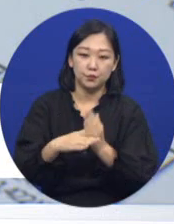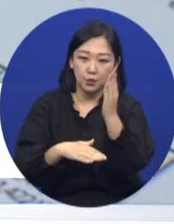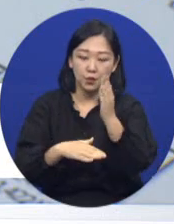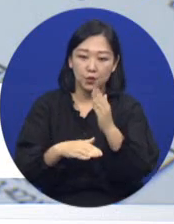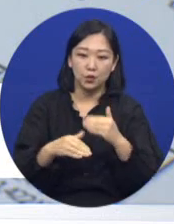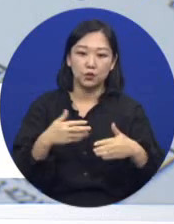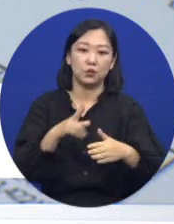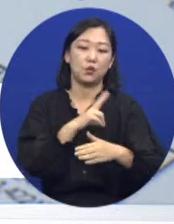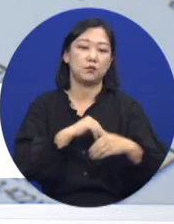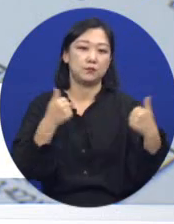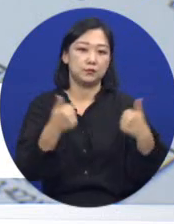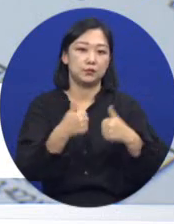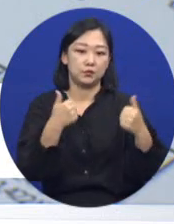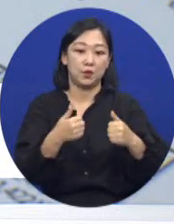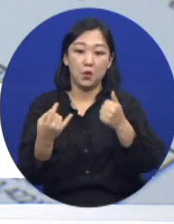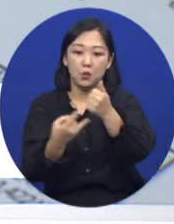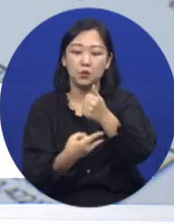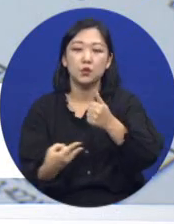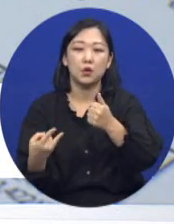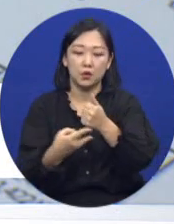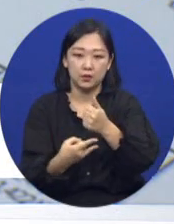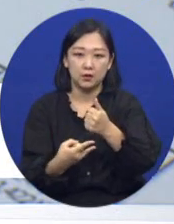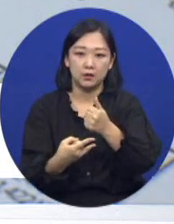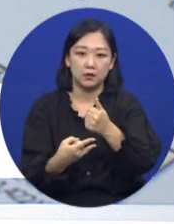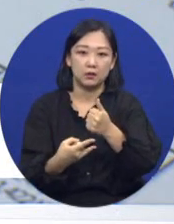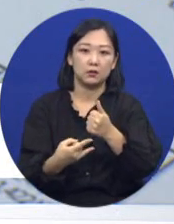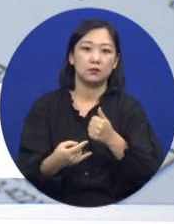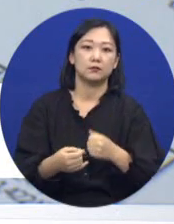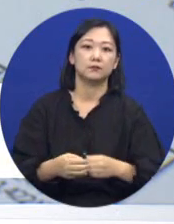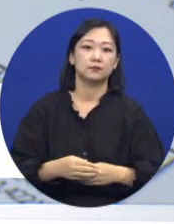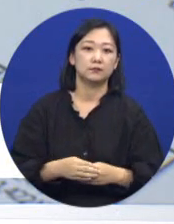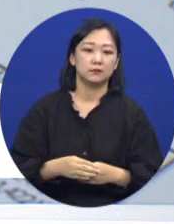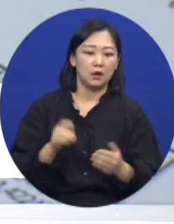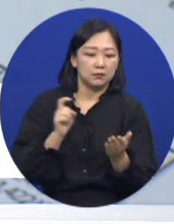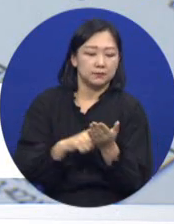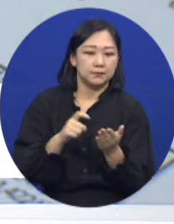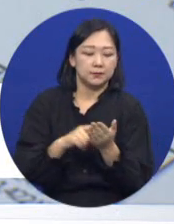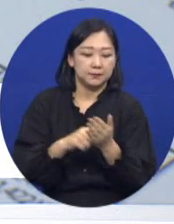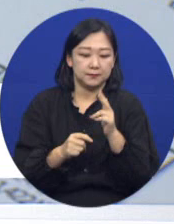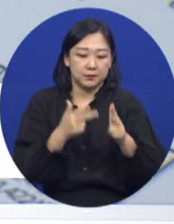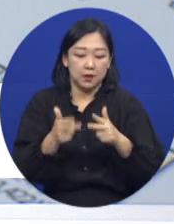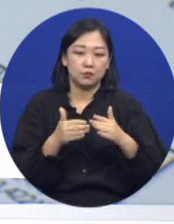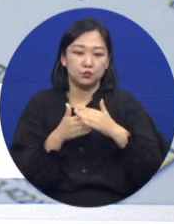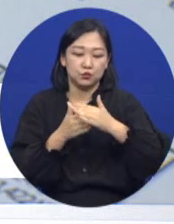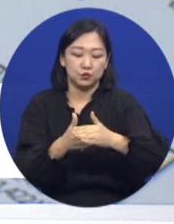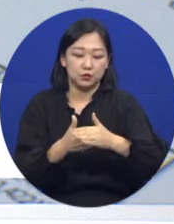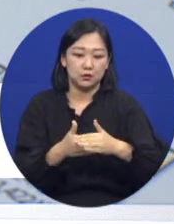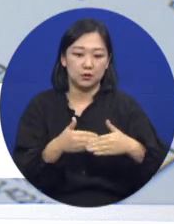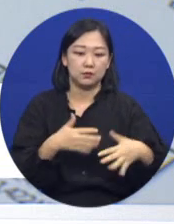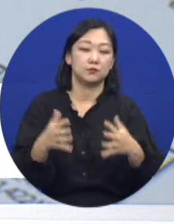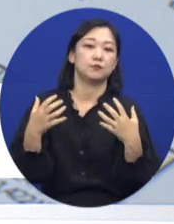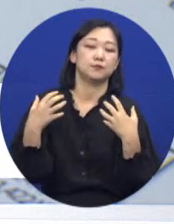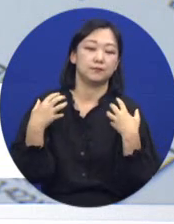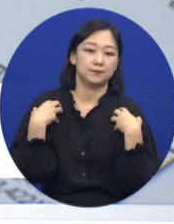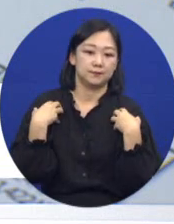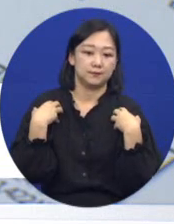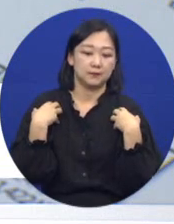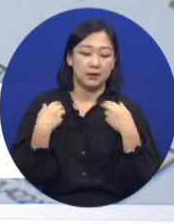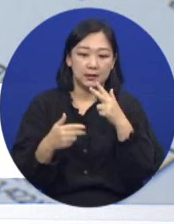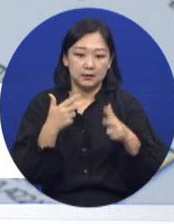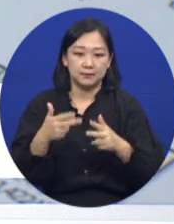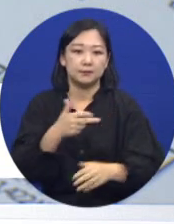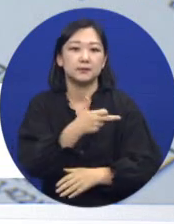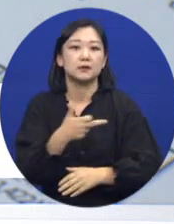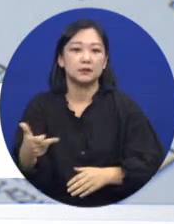도의회 소관상의위원회인 환경도시위원회는 급박하게 사업을 추진한 도정의 탓이 크다며 책임